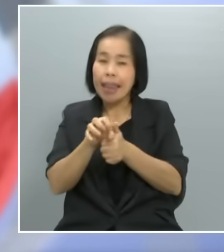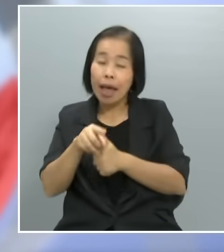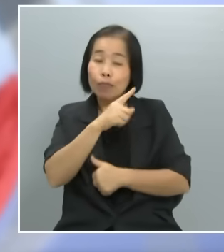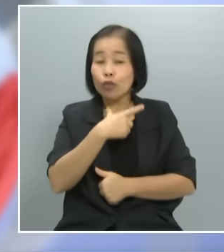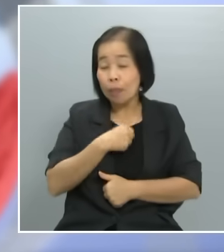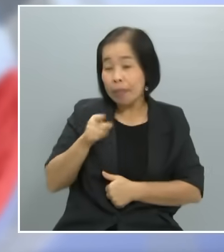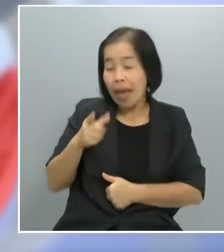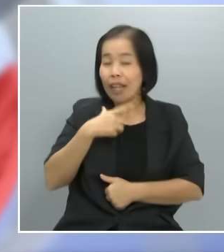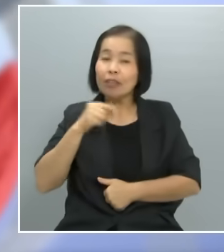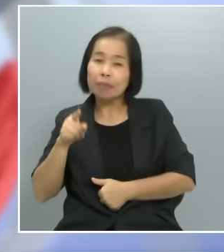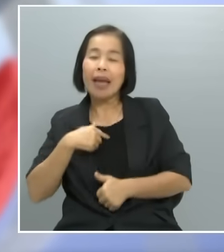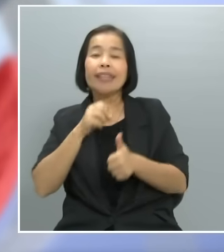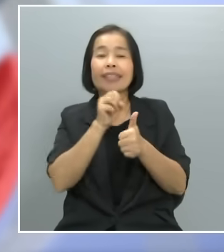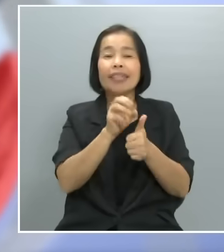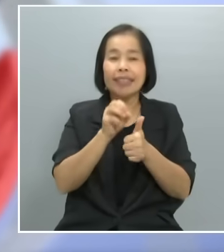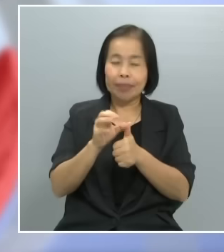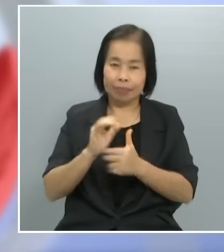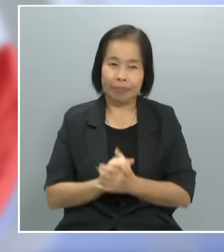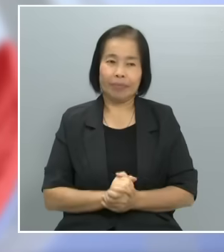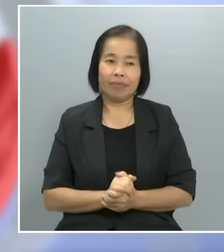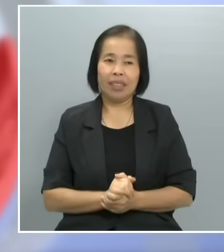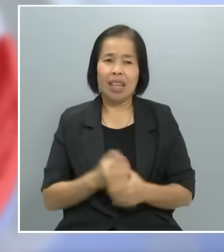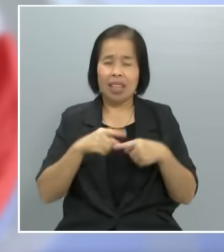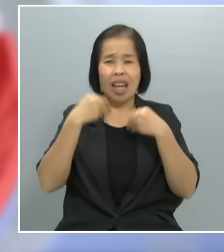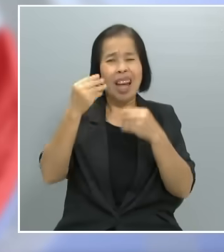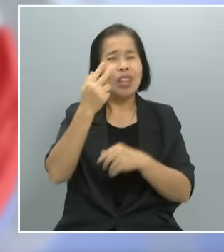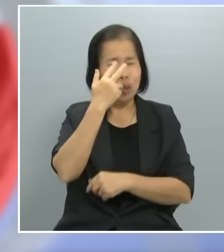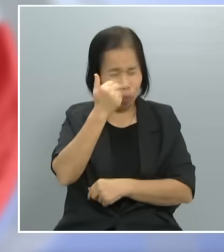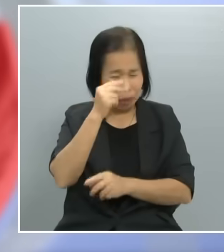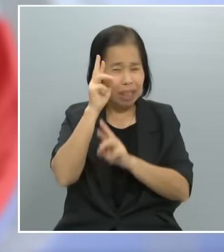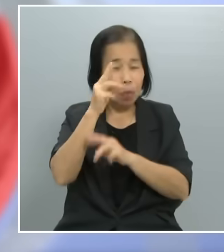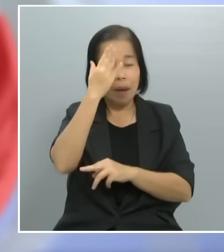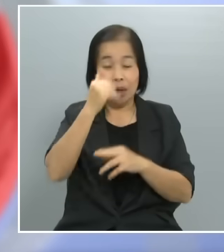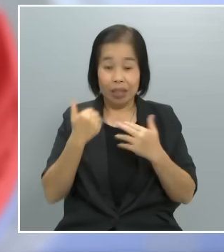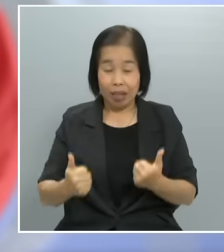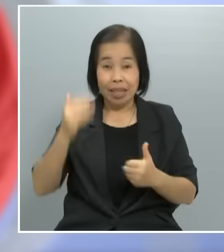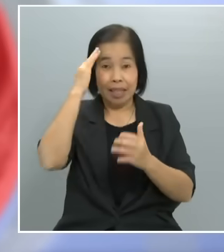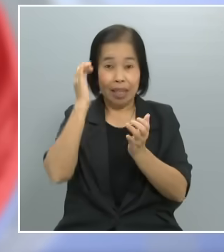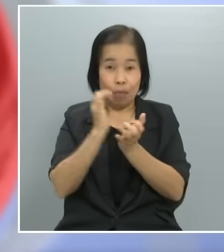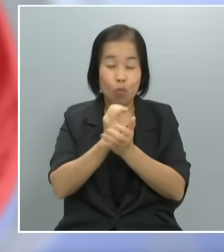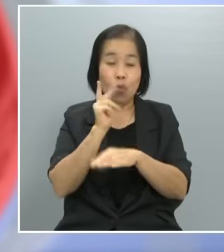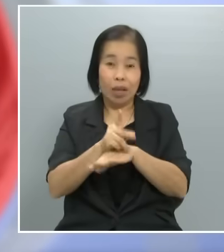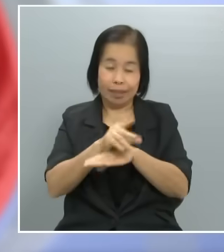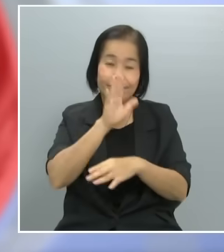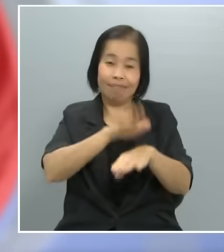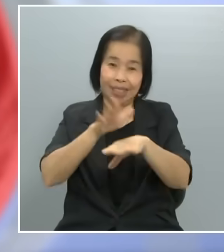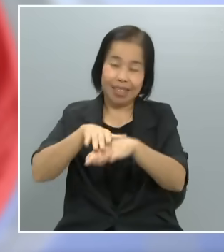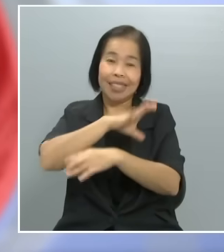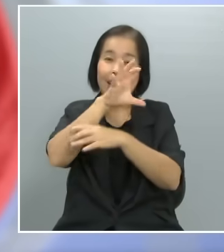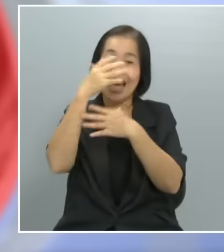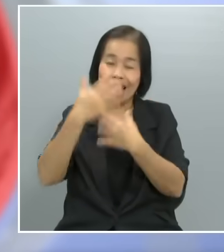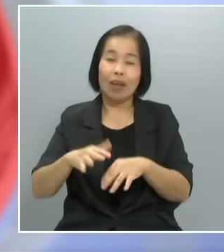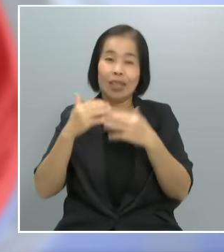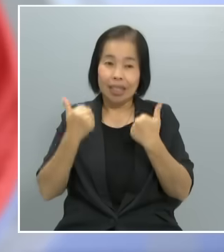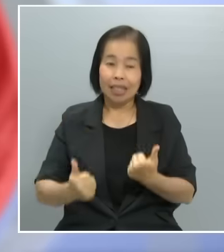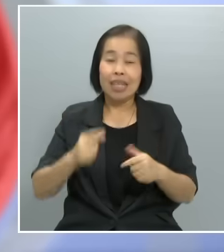นู่นนี่อะไรอย่างเงี้ย แต่ต้องระวังนะคะเพราะว่าล่าสุดทางตำรวจไซเบอร์ออกมาเตือนแล้วค่ะว่าตั้งแต่